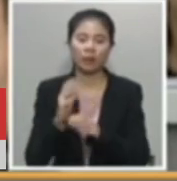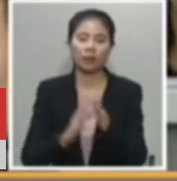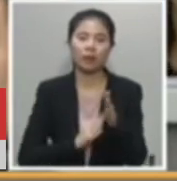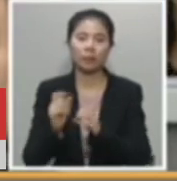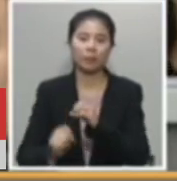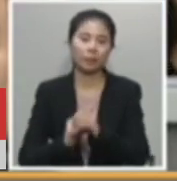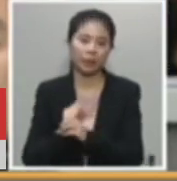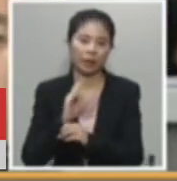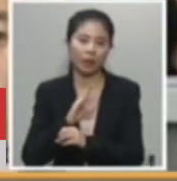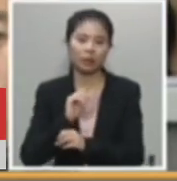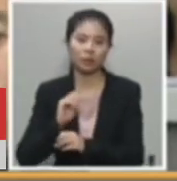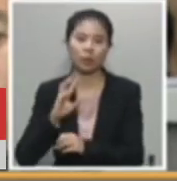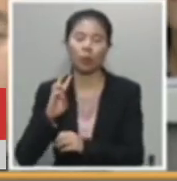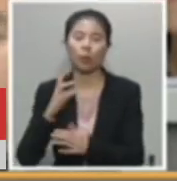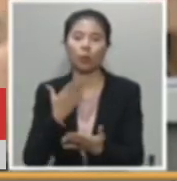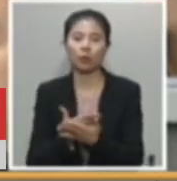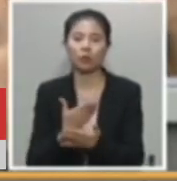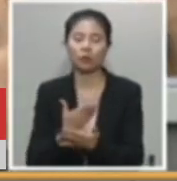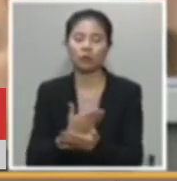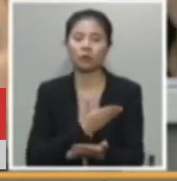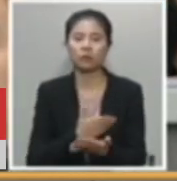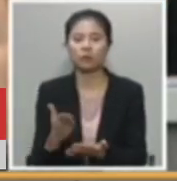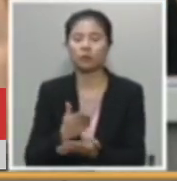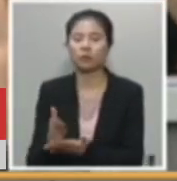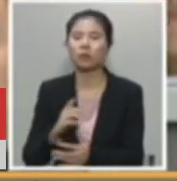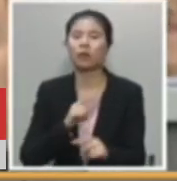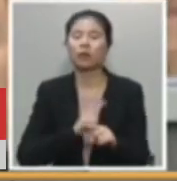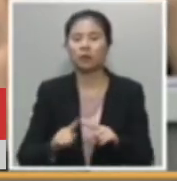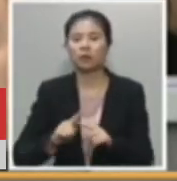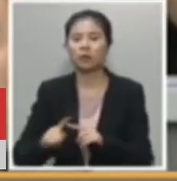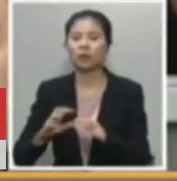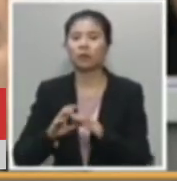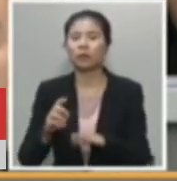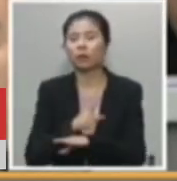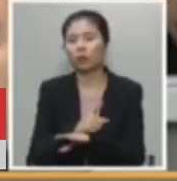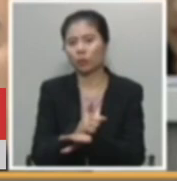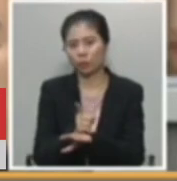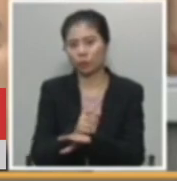จัดงบประมาณซื้ออาวุธยุทโธปกรณ์